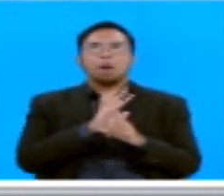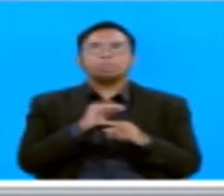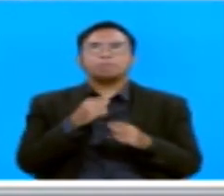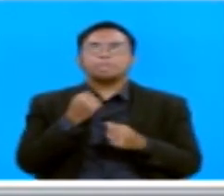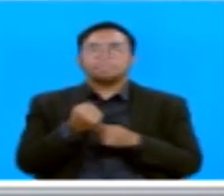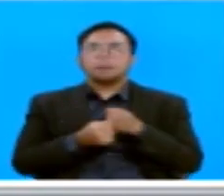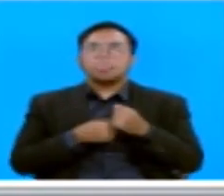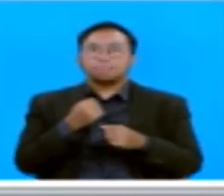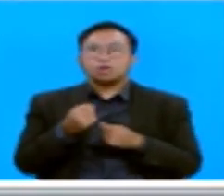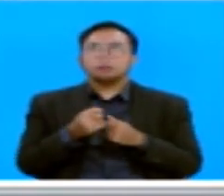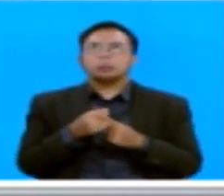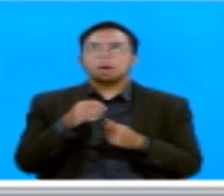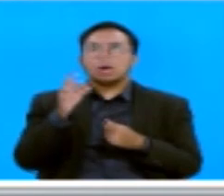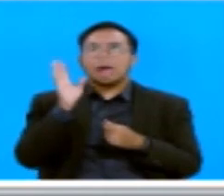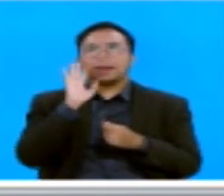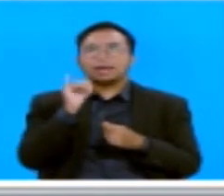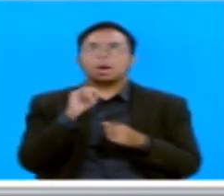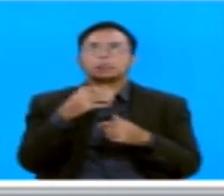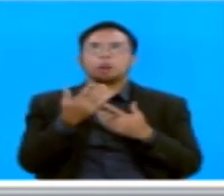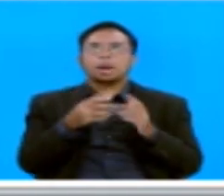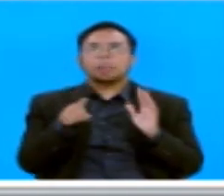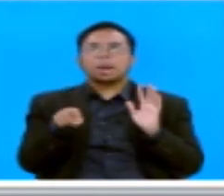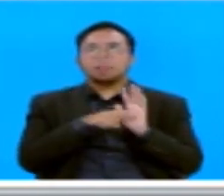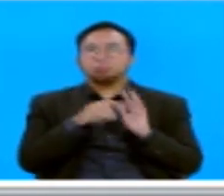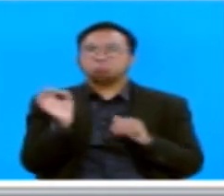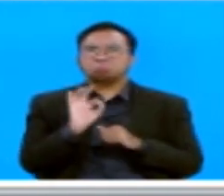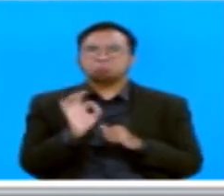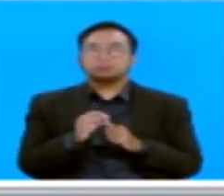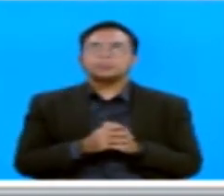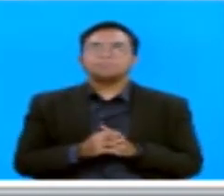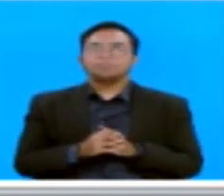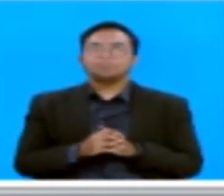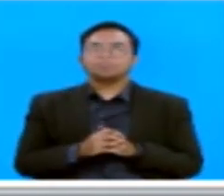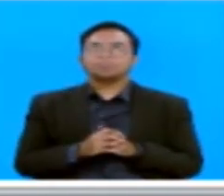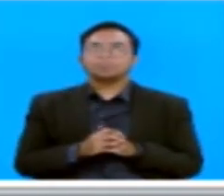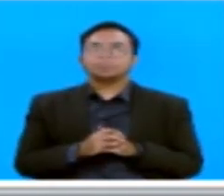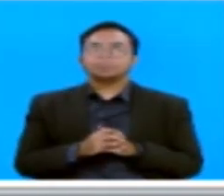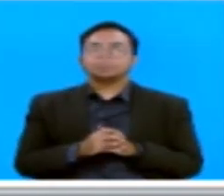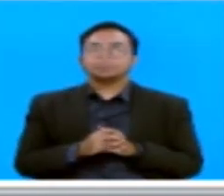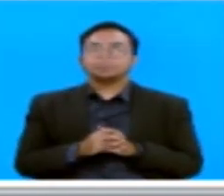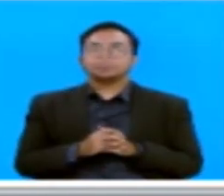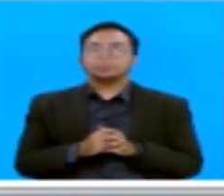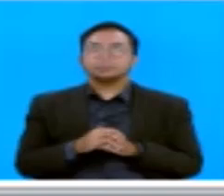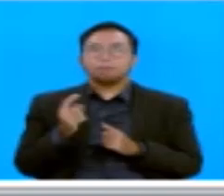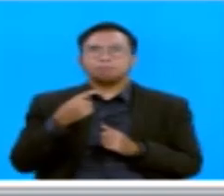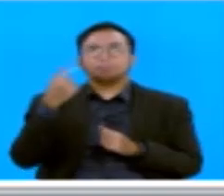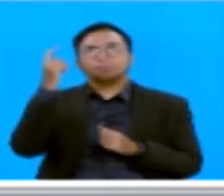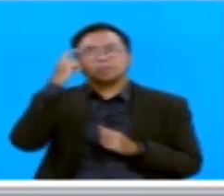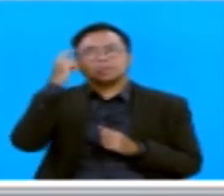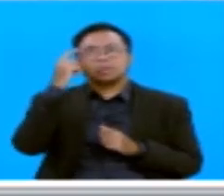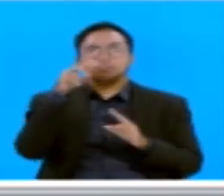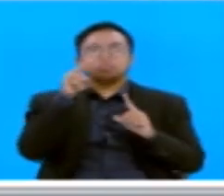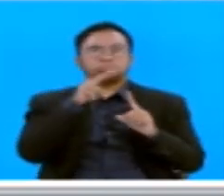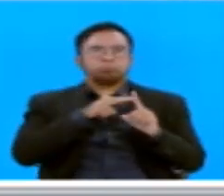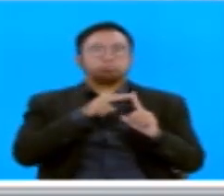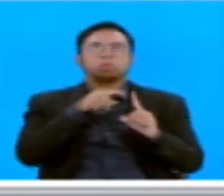kegiatan-kegiatan yang negatif. Jadi di sini memang kita anggap masyarakat menganggap beliau adalah